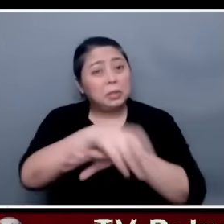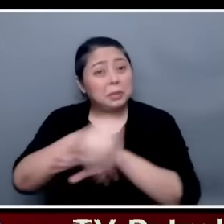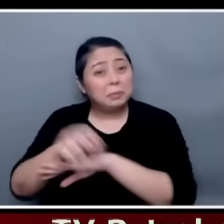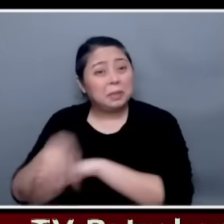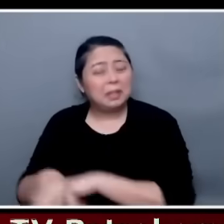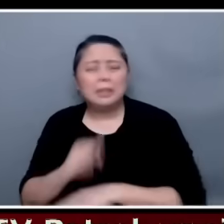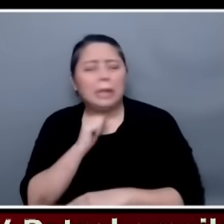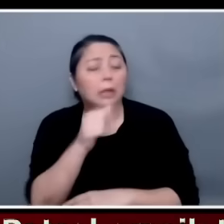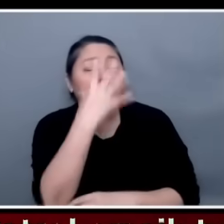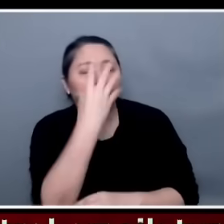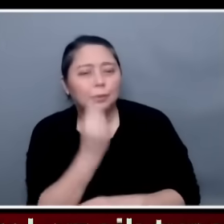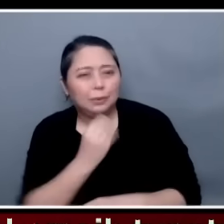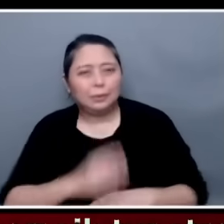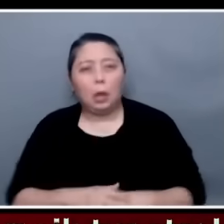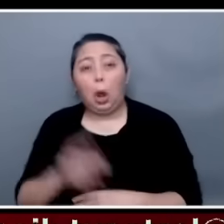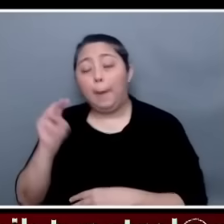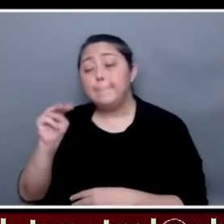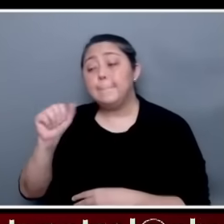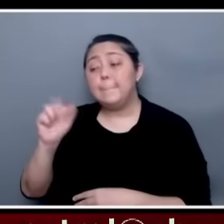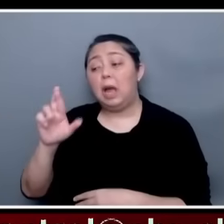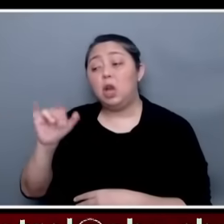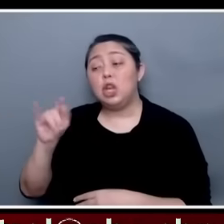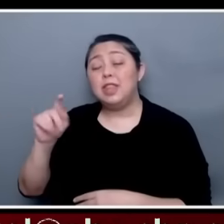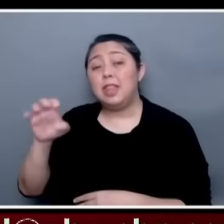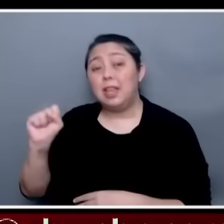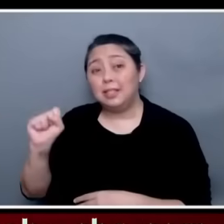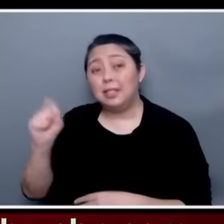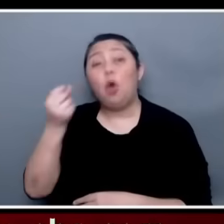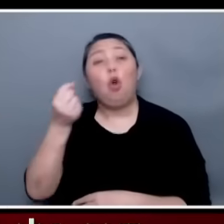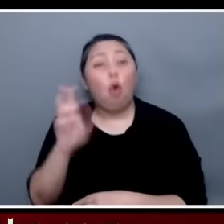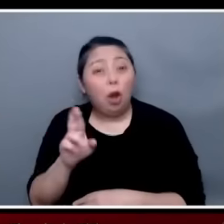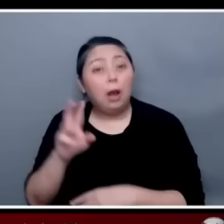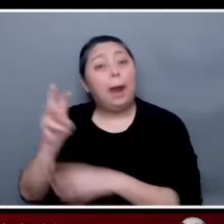Marites, o yung Mars, ito latest community.